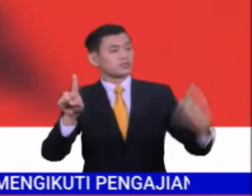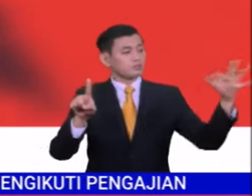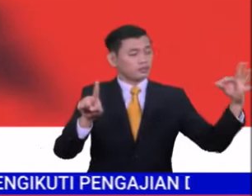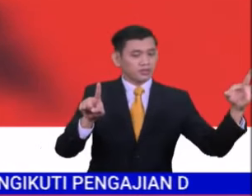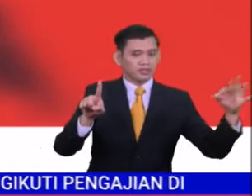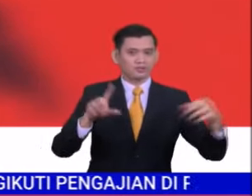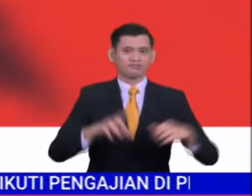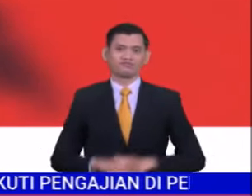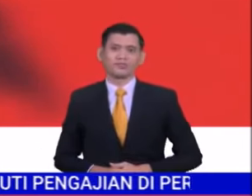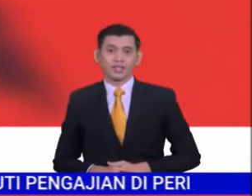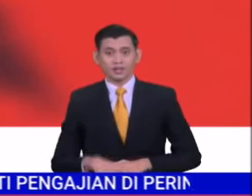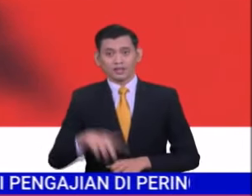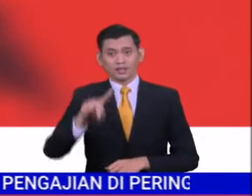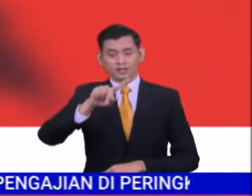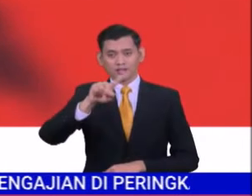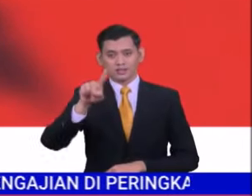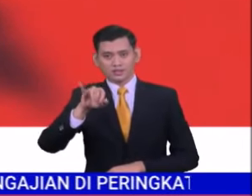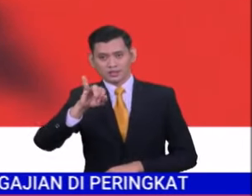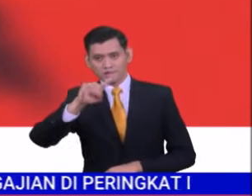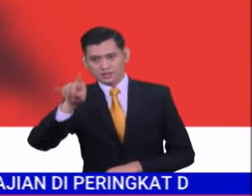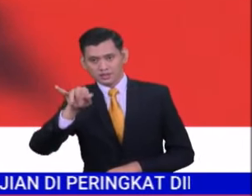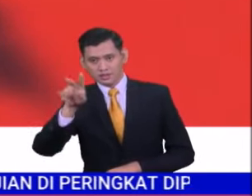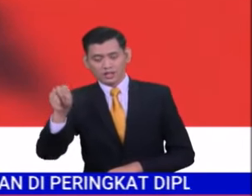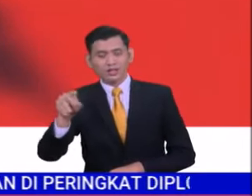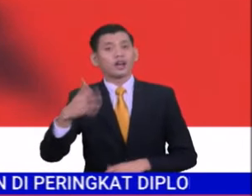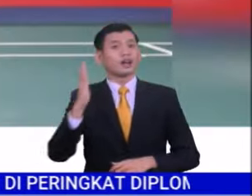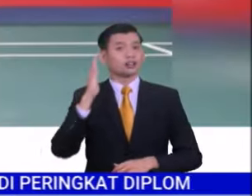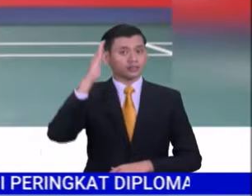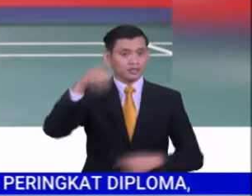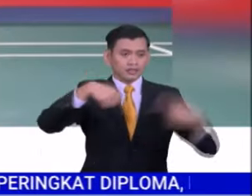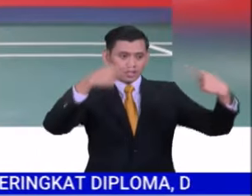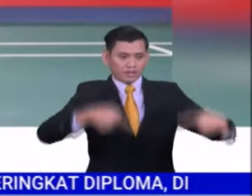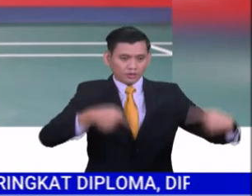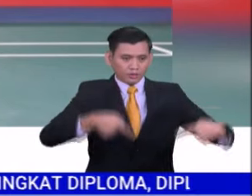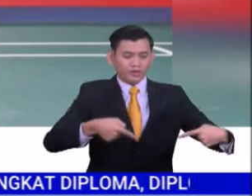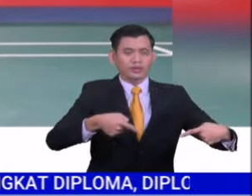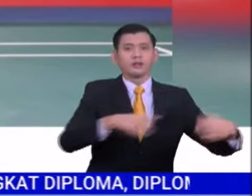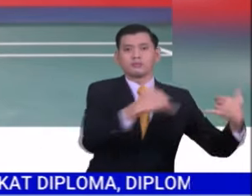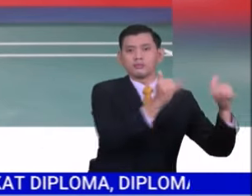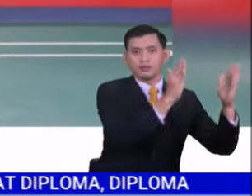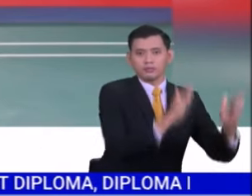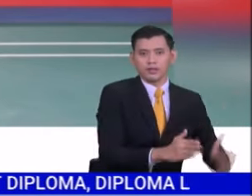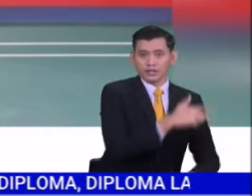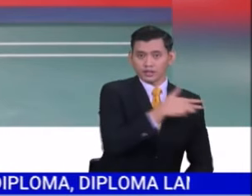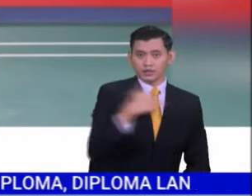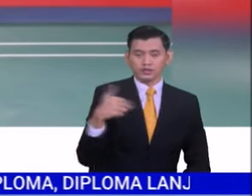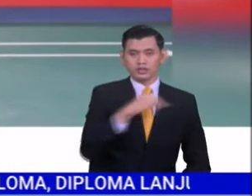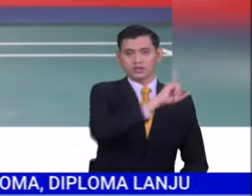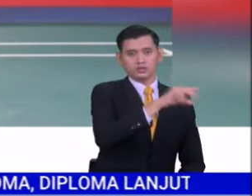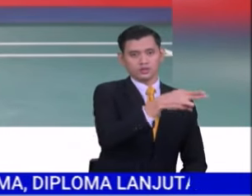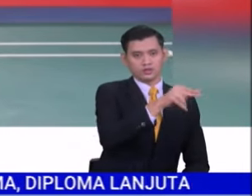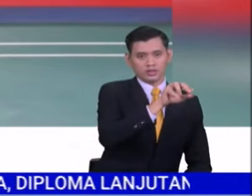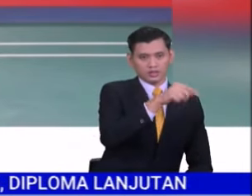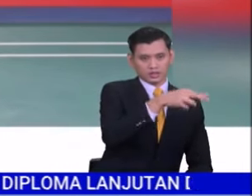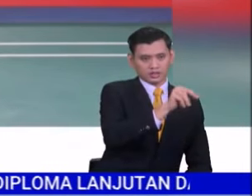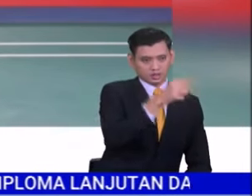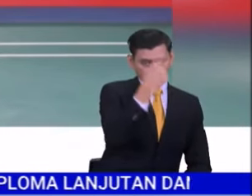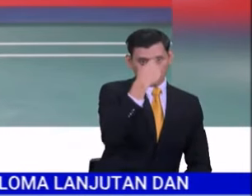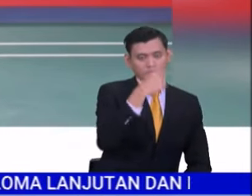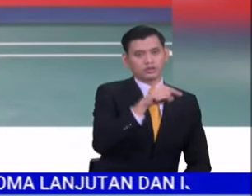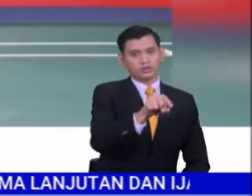21-19. Zijia bakal menentang pilihan keempat kejohanan dari Indonesia, Jonathan Christie, dalam pentas akhir